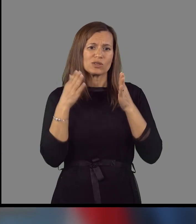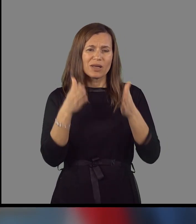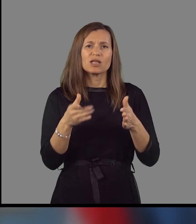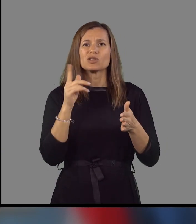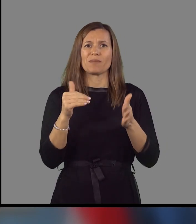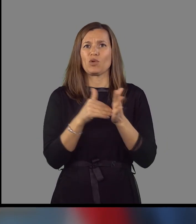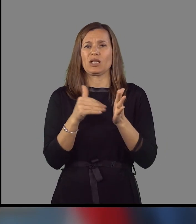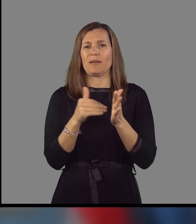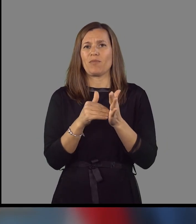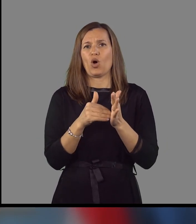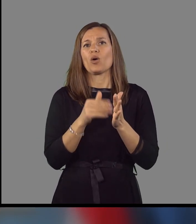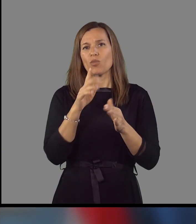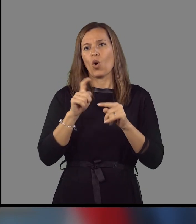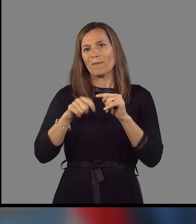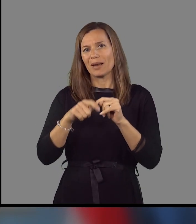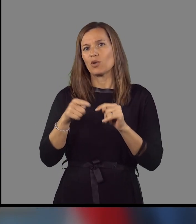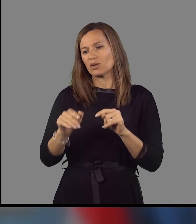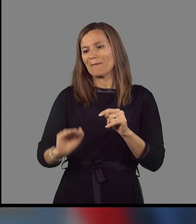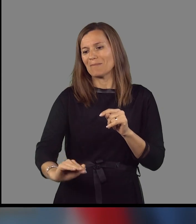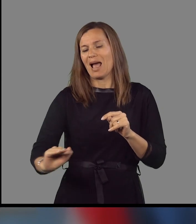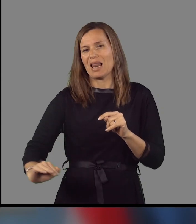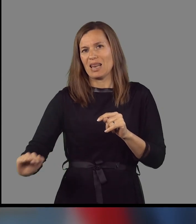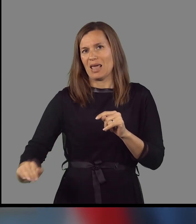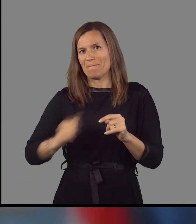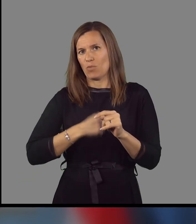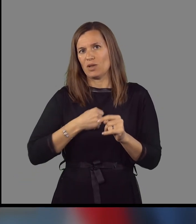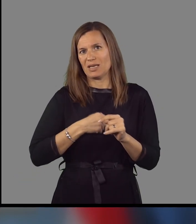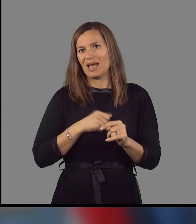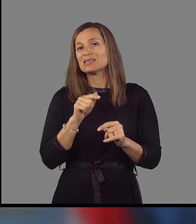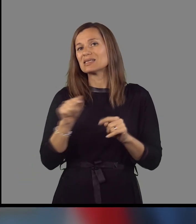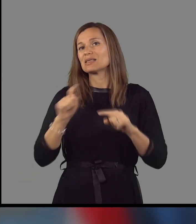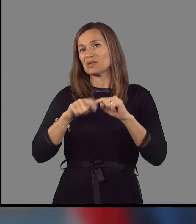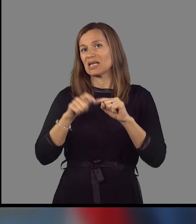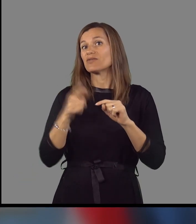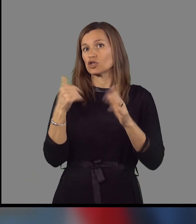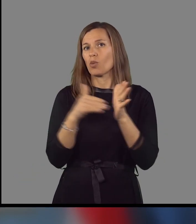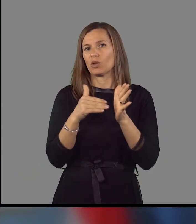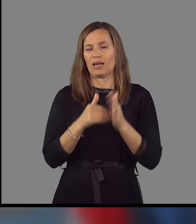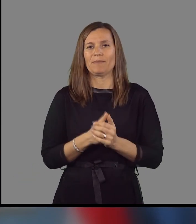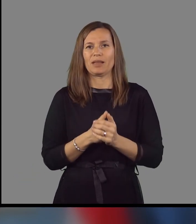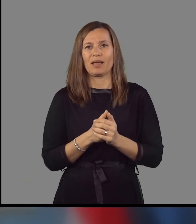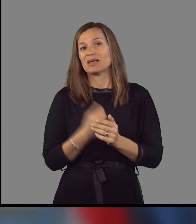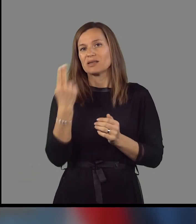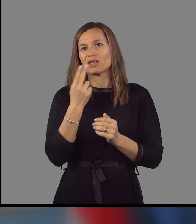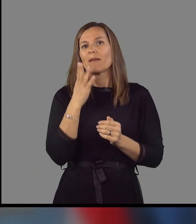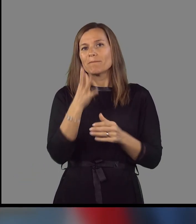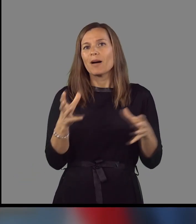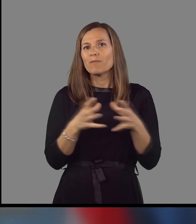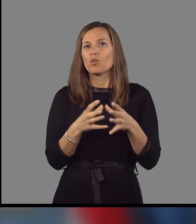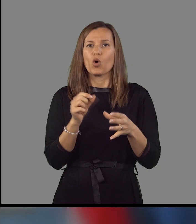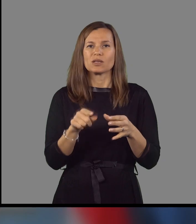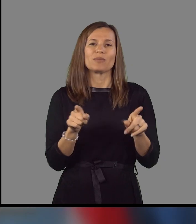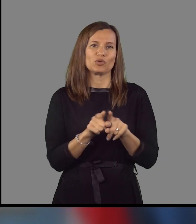svojo strokovno naravnanostjo in potrebo opremal te majhne bolnike z tistimi sredstvi, ki so